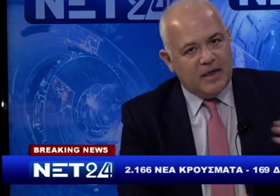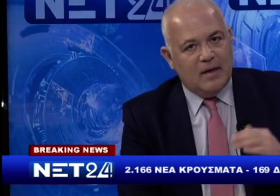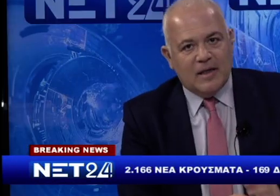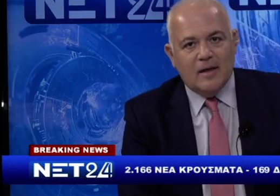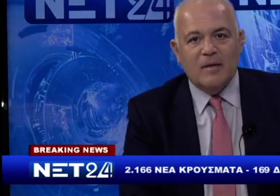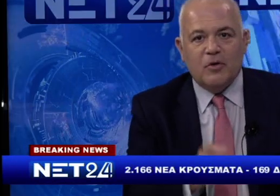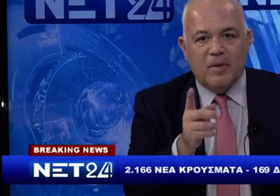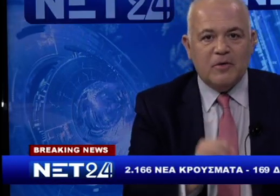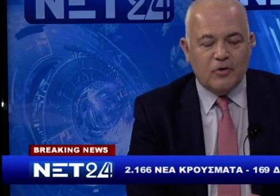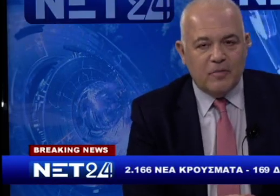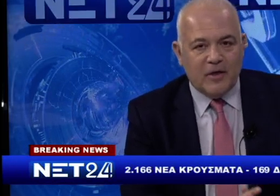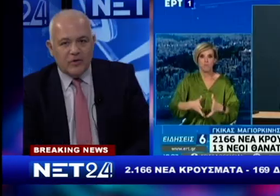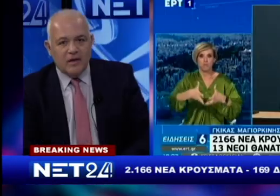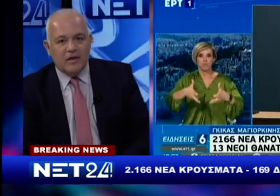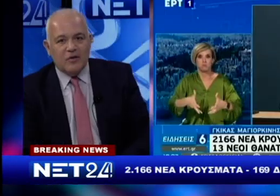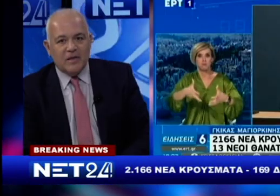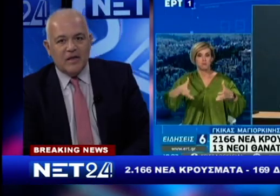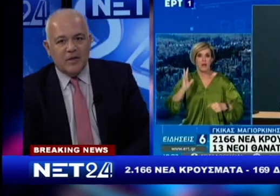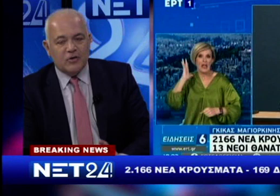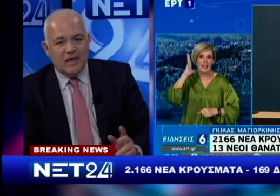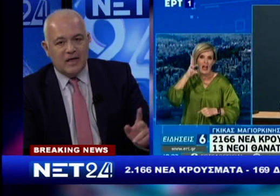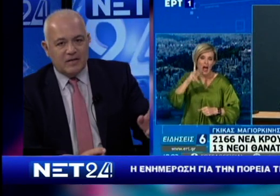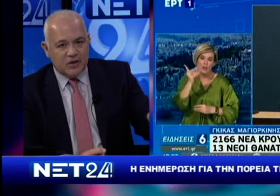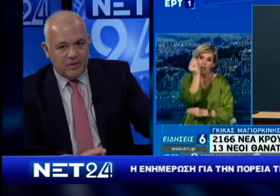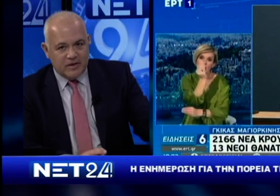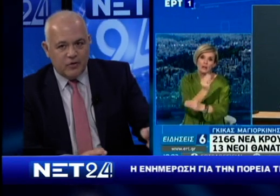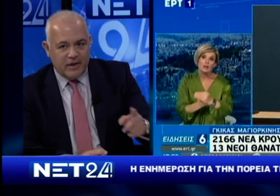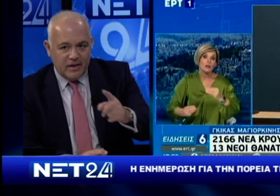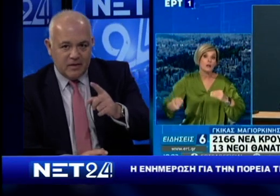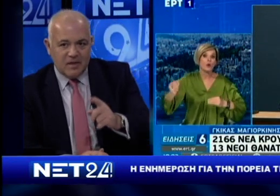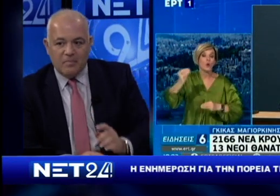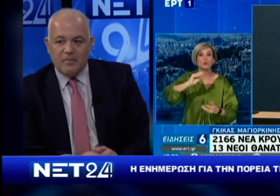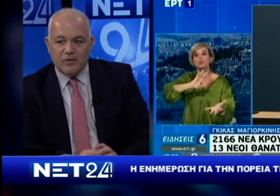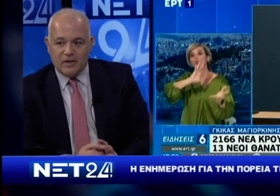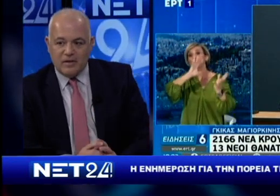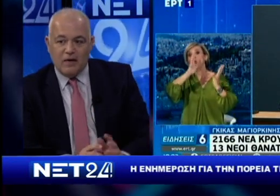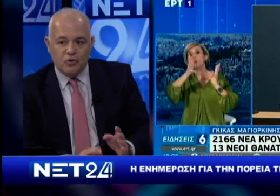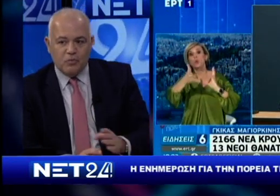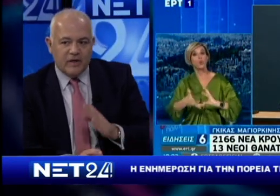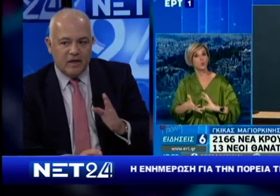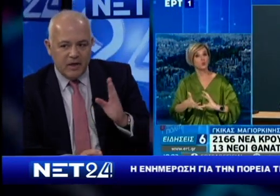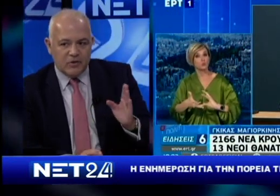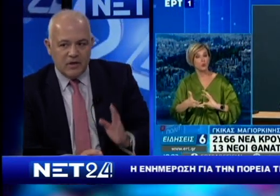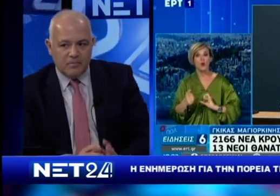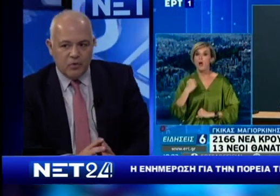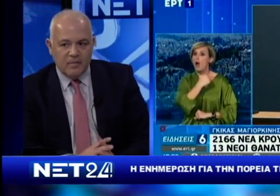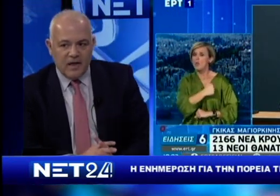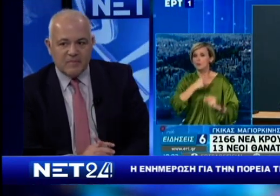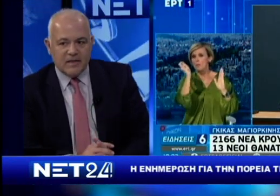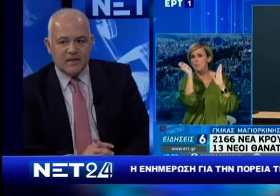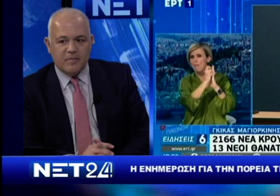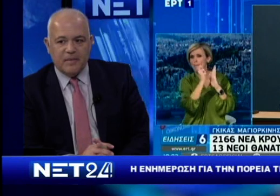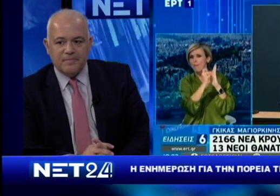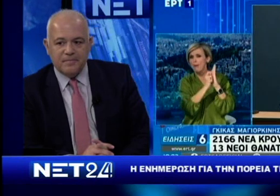Θα πούμε και άλλα μετά. Λοιπόν, πάμε στον κύριο Μαγιορκίνη να δούμε την ενημέρωση. Θα χαιρετήσουμε τις δύο κυρίες. Εμείς θα πάμε τώρα να ακούσουμε όλη την ενημέρωση. Έχει πολύ